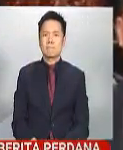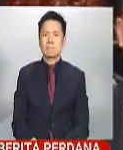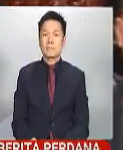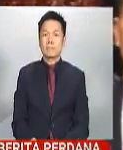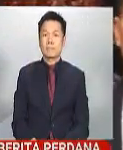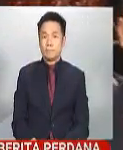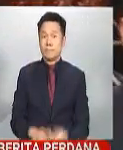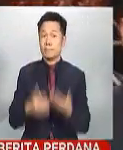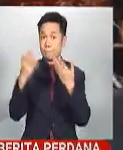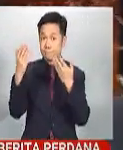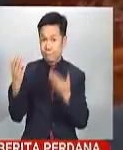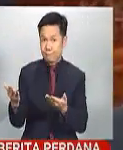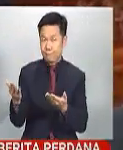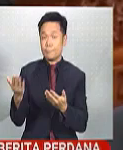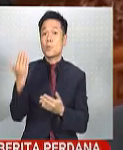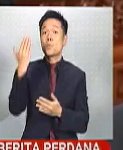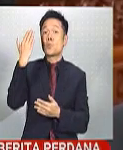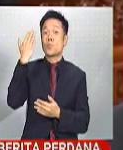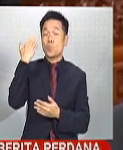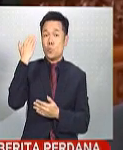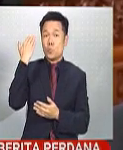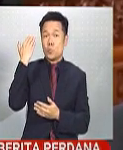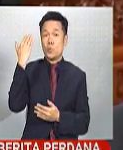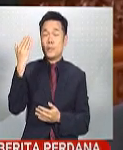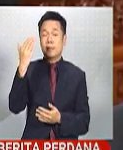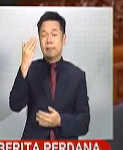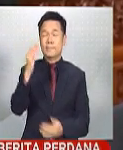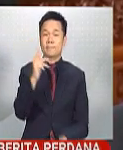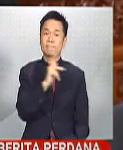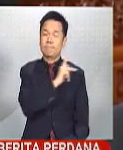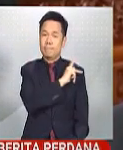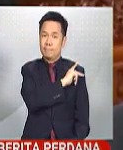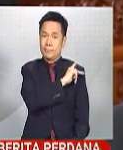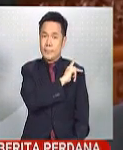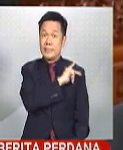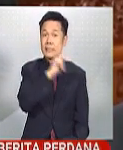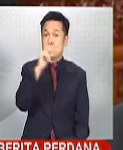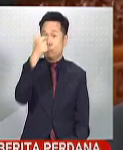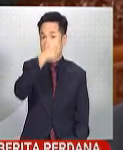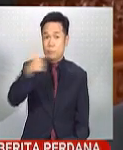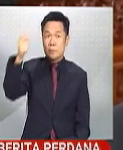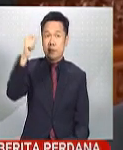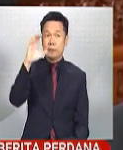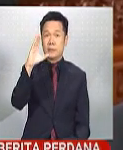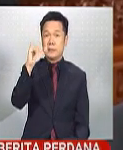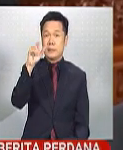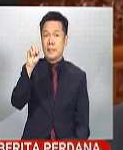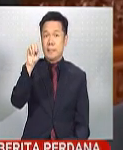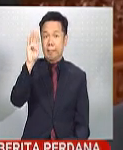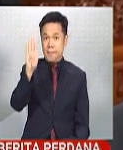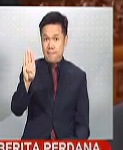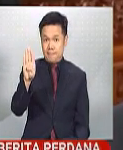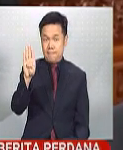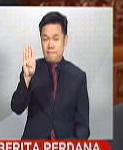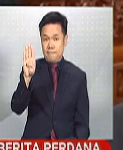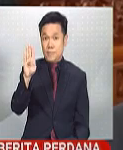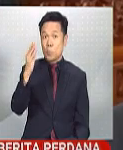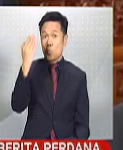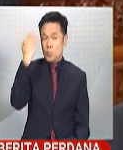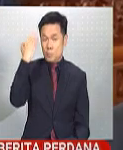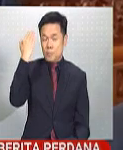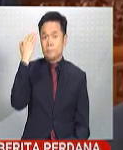Tengku Datuk Sri Zafrul sebelum ini memegang jawatan Ketua Pegawai Eksekutif CIMB Group Holdings Berhad